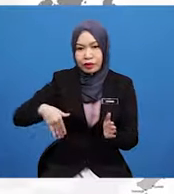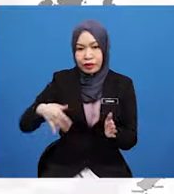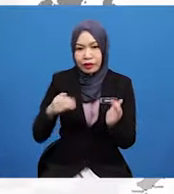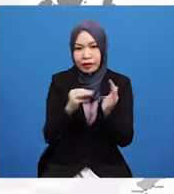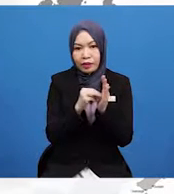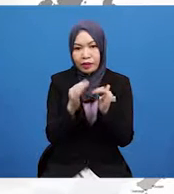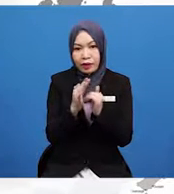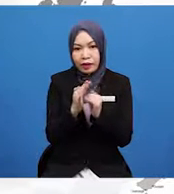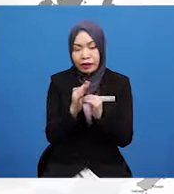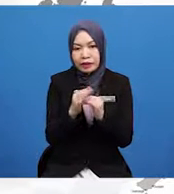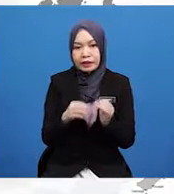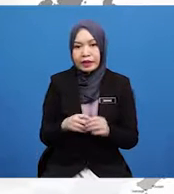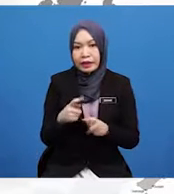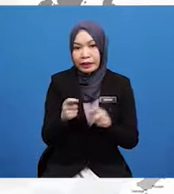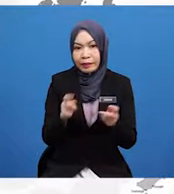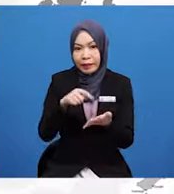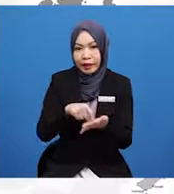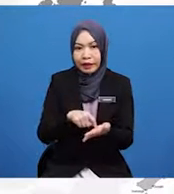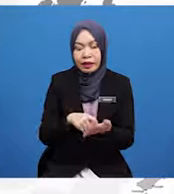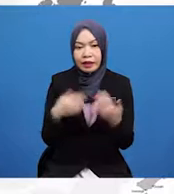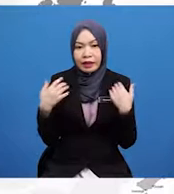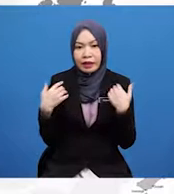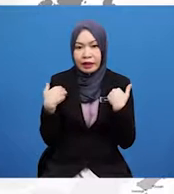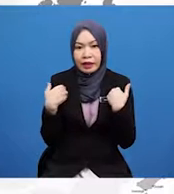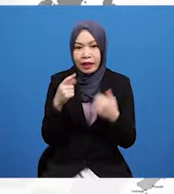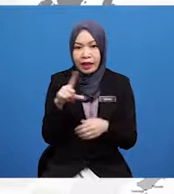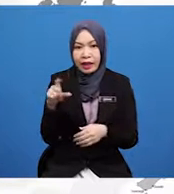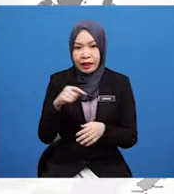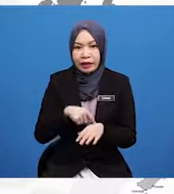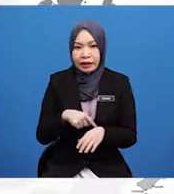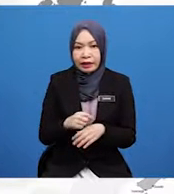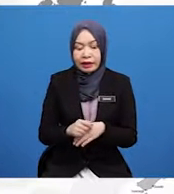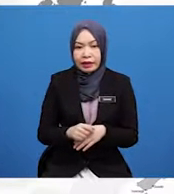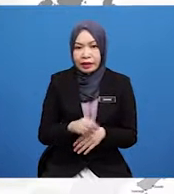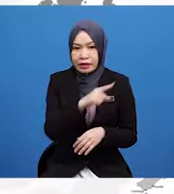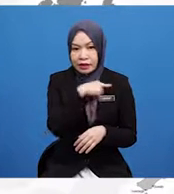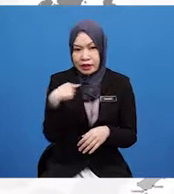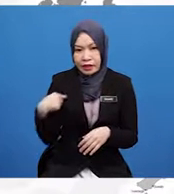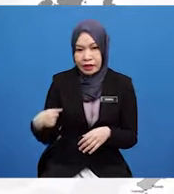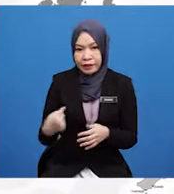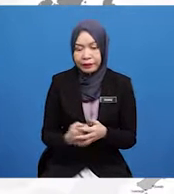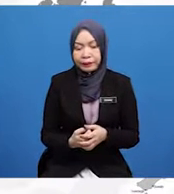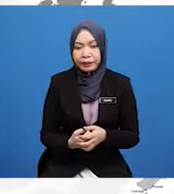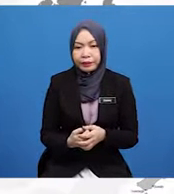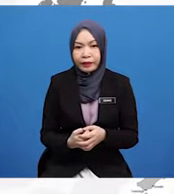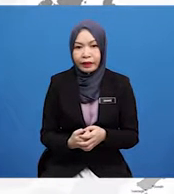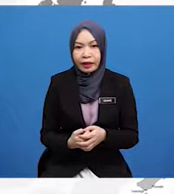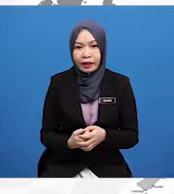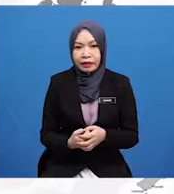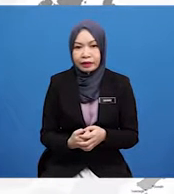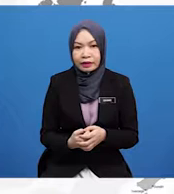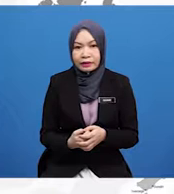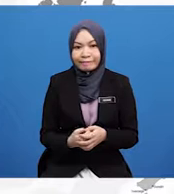kilometer dari Beijing disini juga dijumpai ranke manusia yang dinamakan Viking man